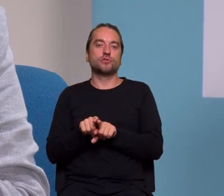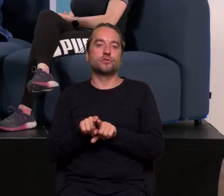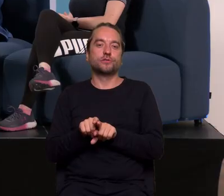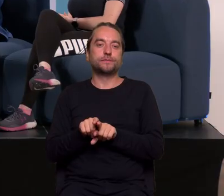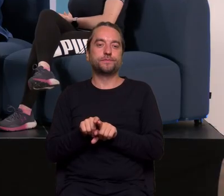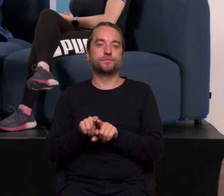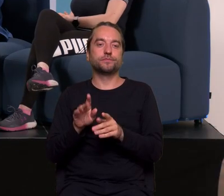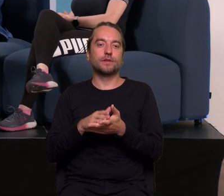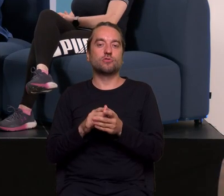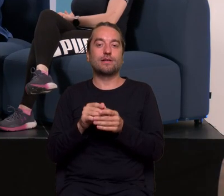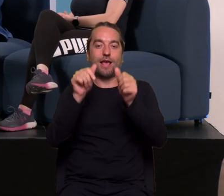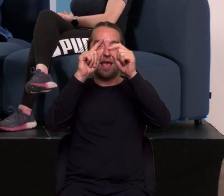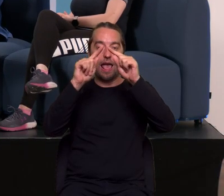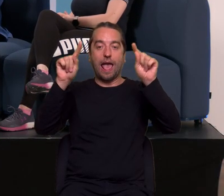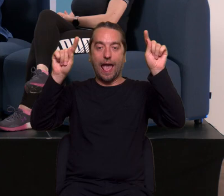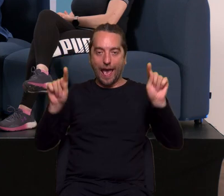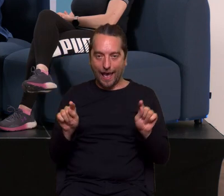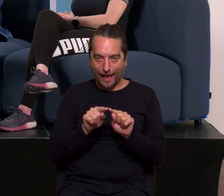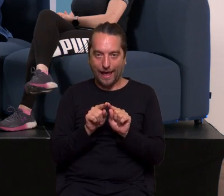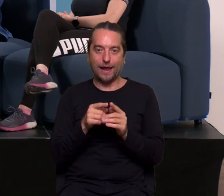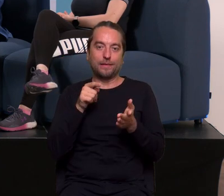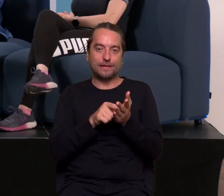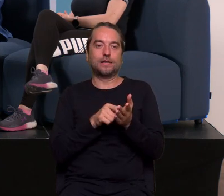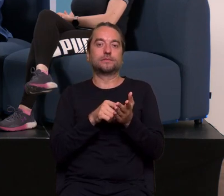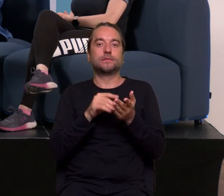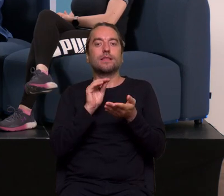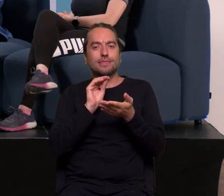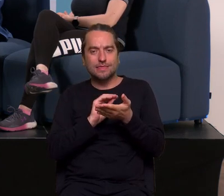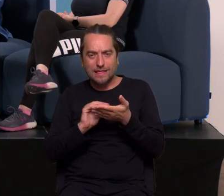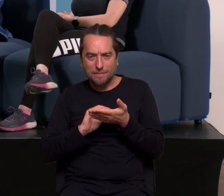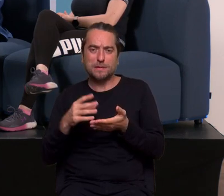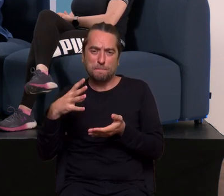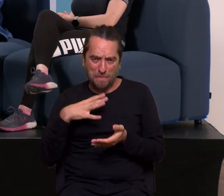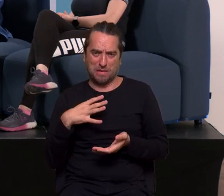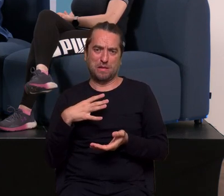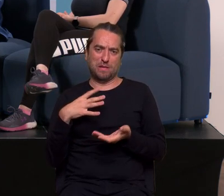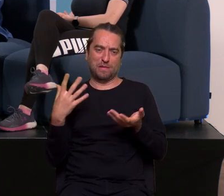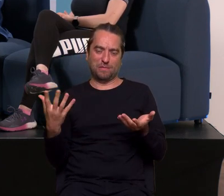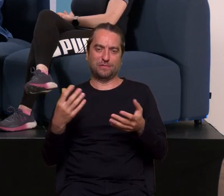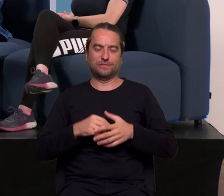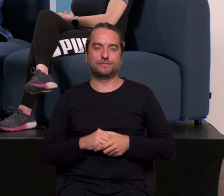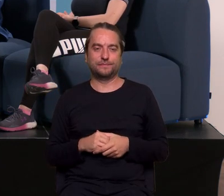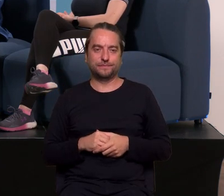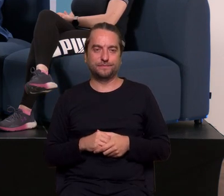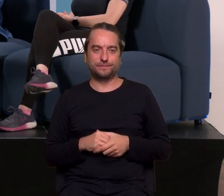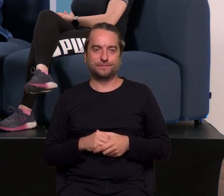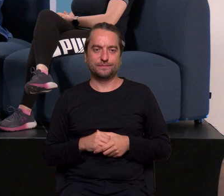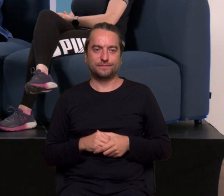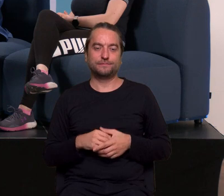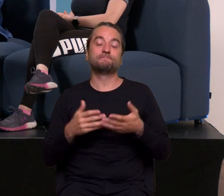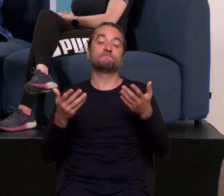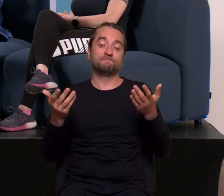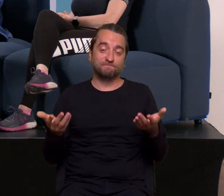pięciopolowego herbu, a na każdym budynku użyteczności publicznej ten herb był. No